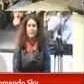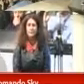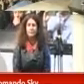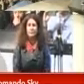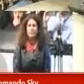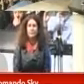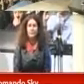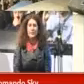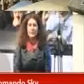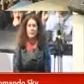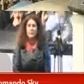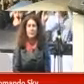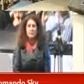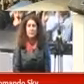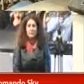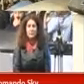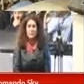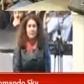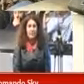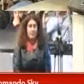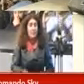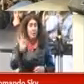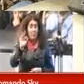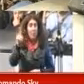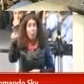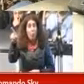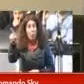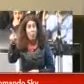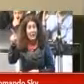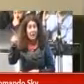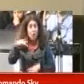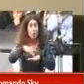Che fu uno dei pochi italiani a riempire questa piazza.